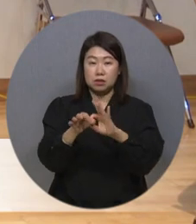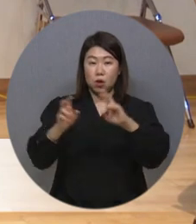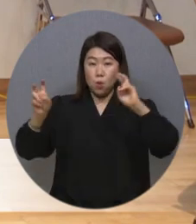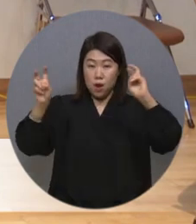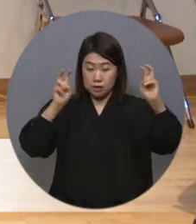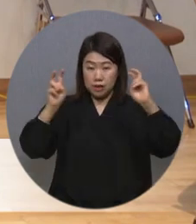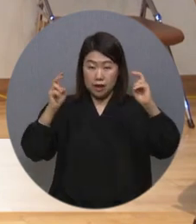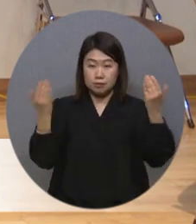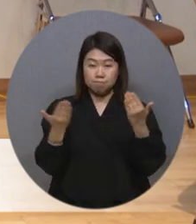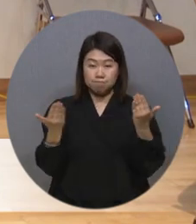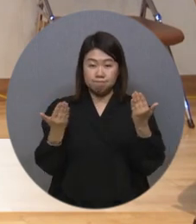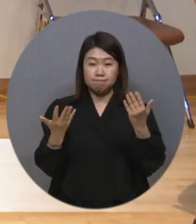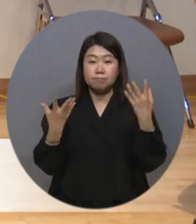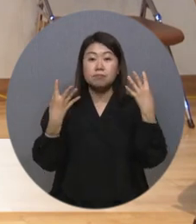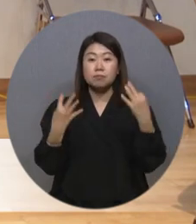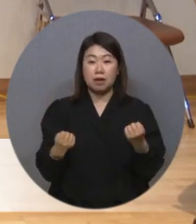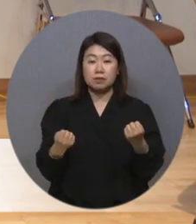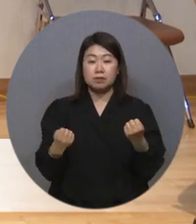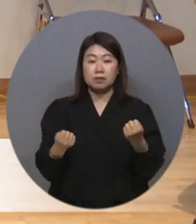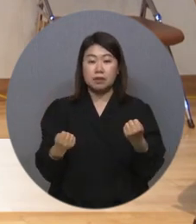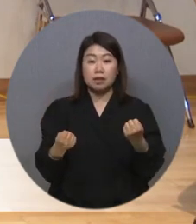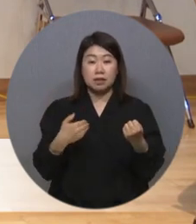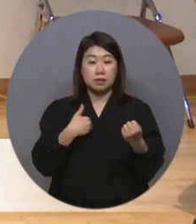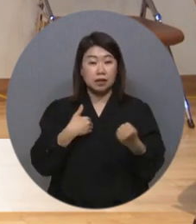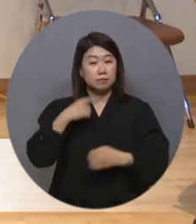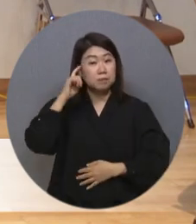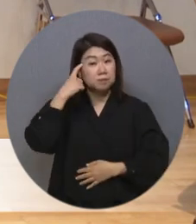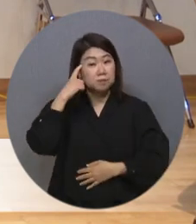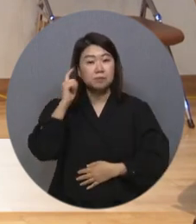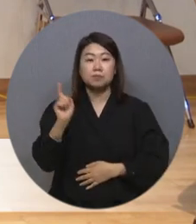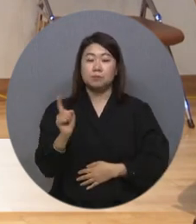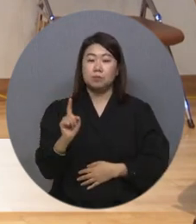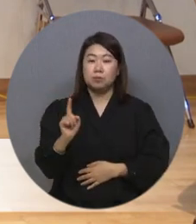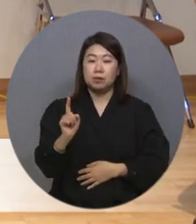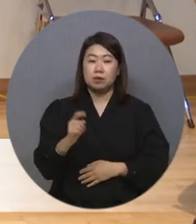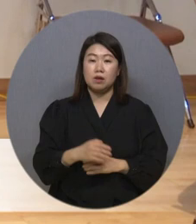기업이 해야 할 일이 많은데 어떤 것을 할까 고민을 많이 하다가